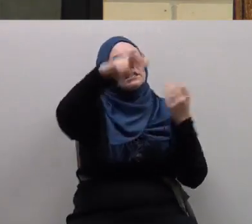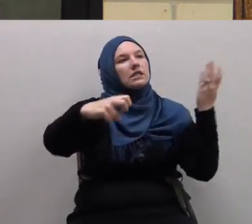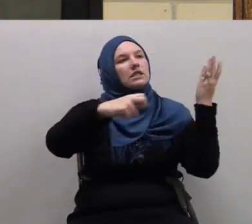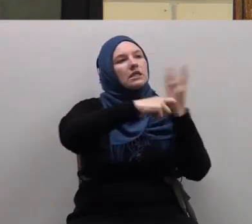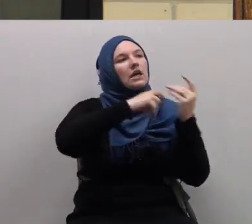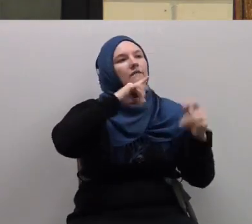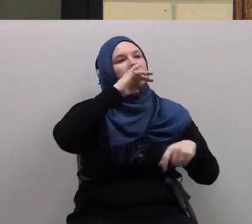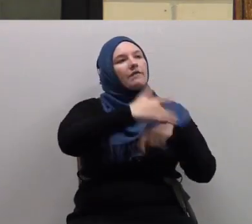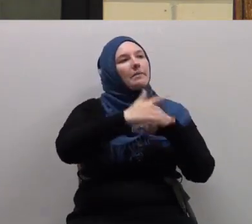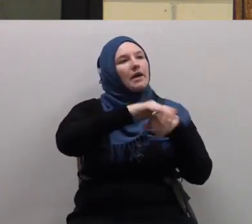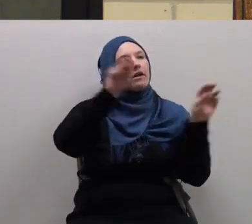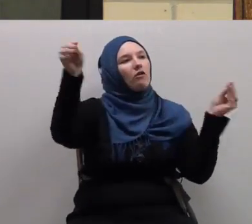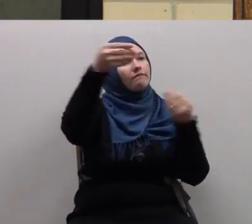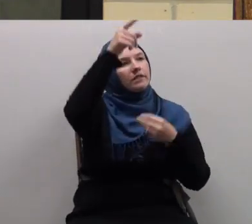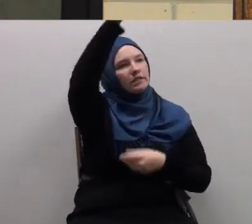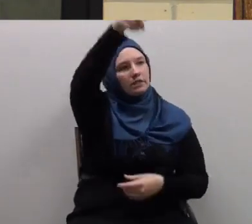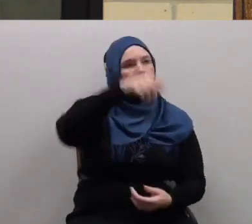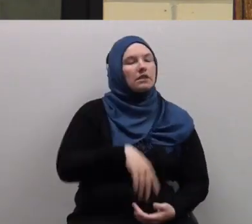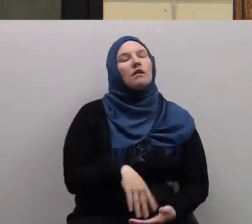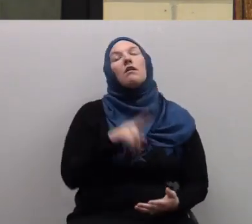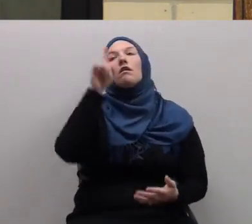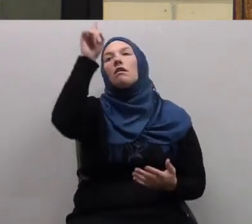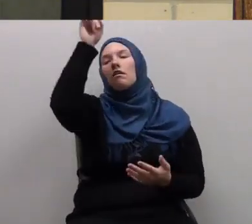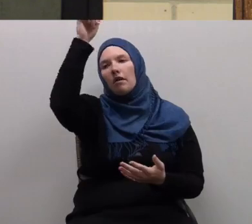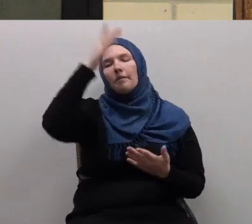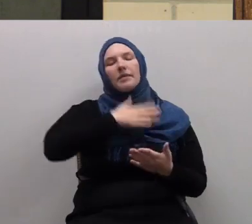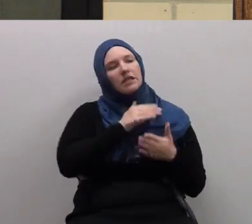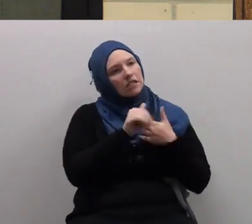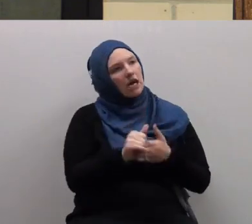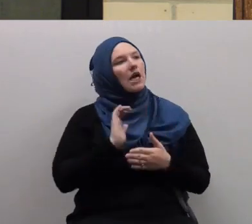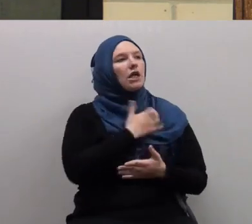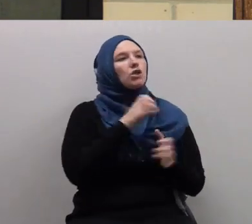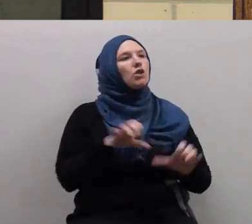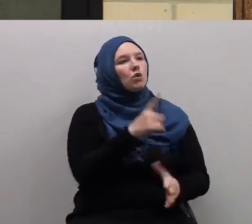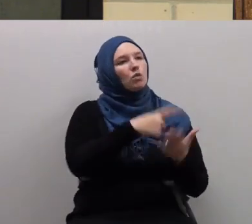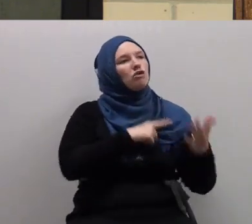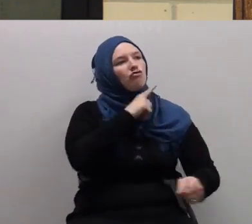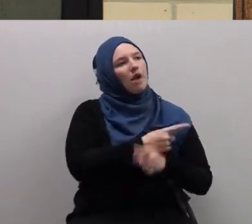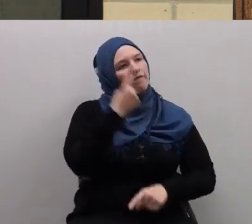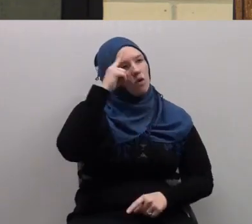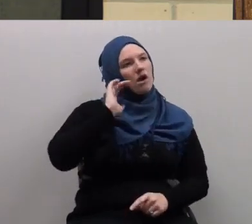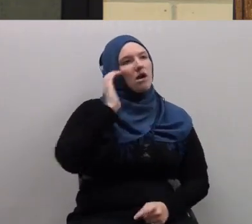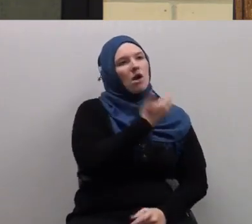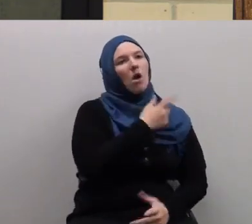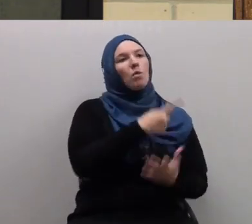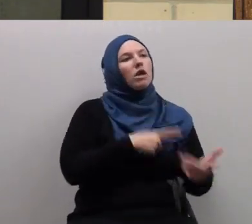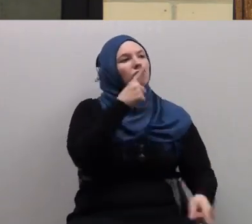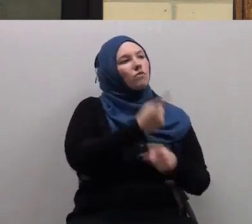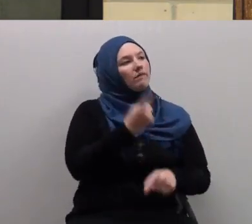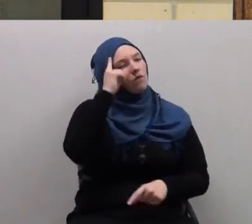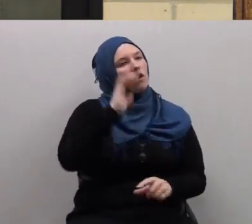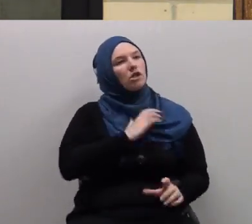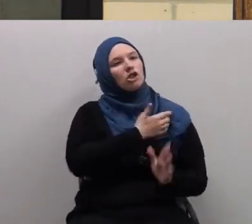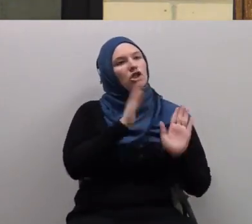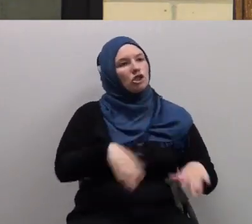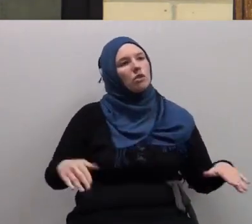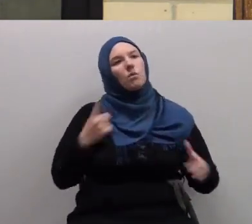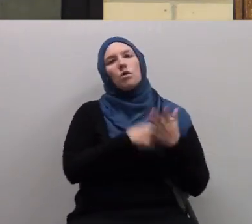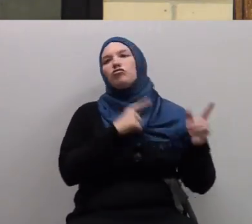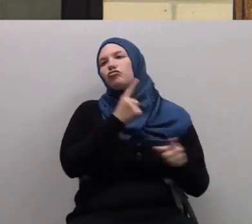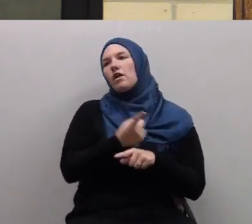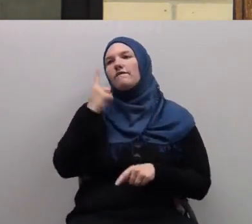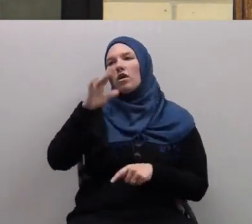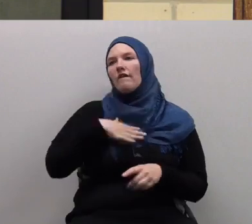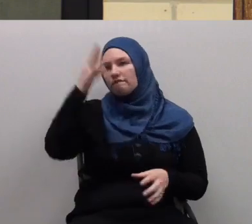are available in the office. May Allah subhanahu wa ta'ala guide us to do what is right for us. what's right for our children, what is right for